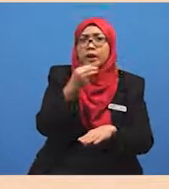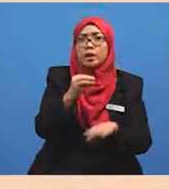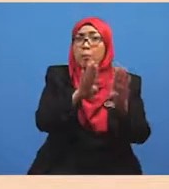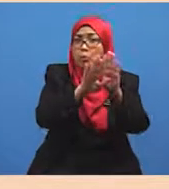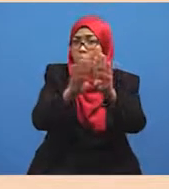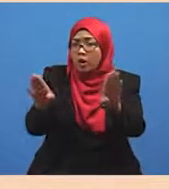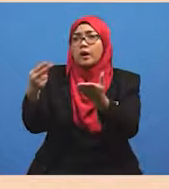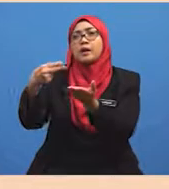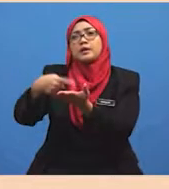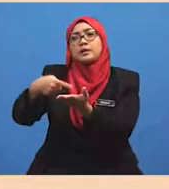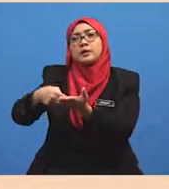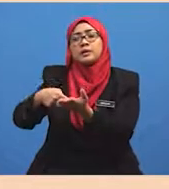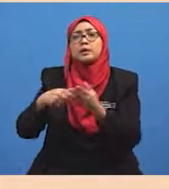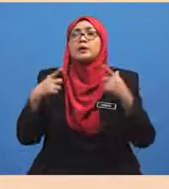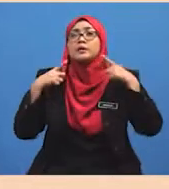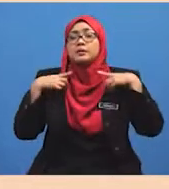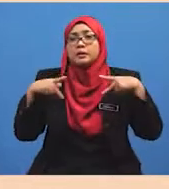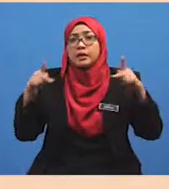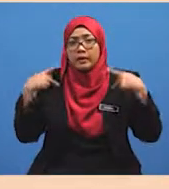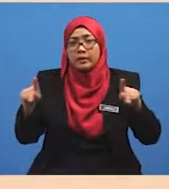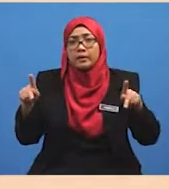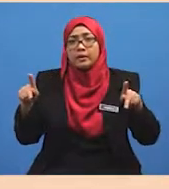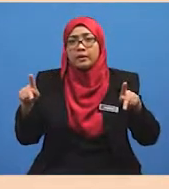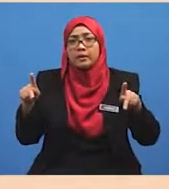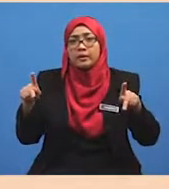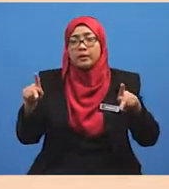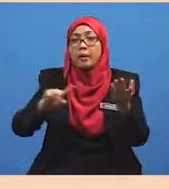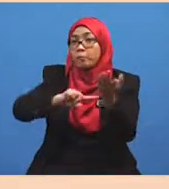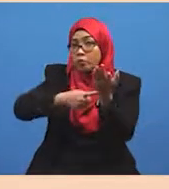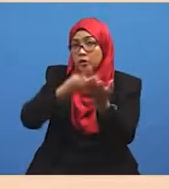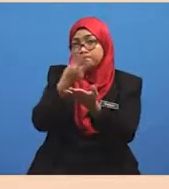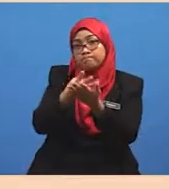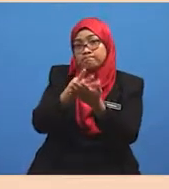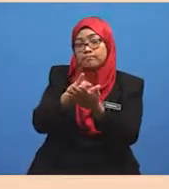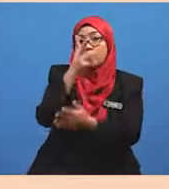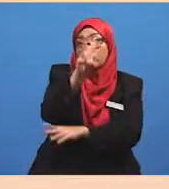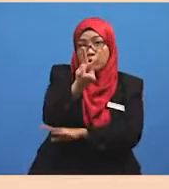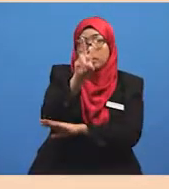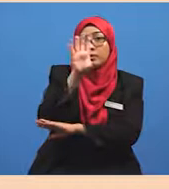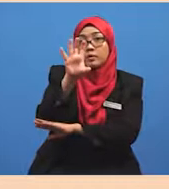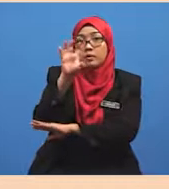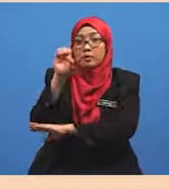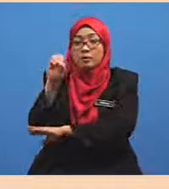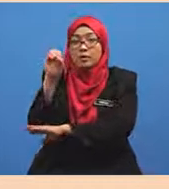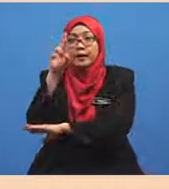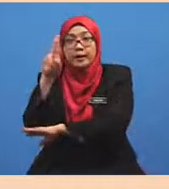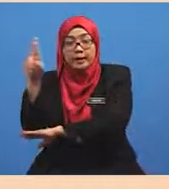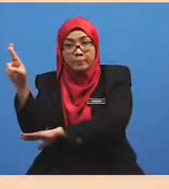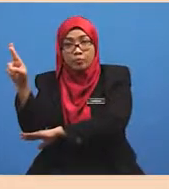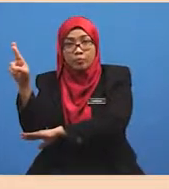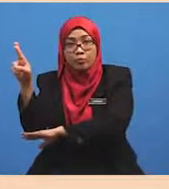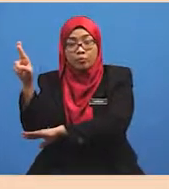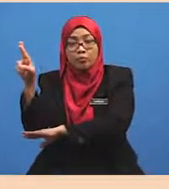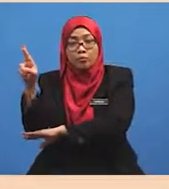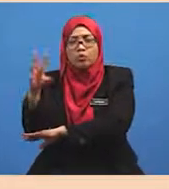modal sebanyak juratus Rp50.000 gerange berjanji